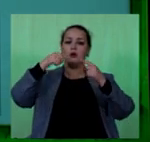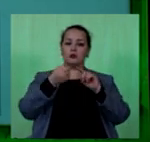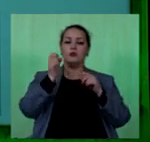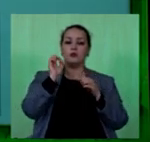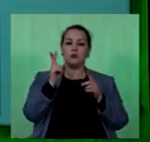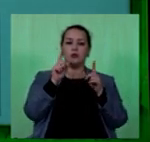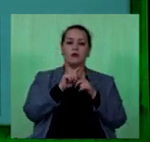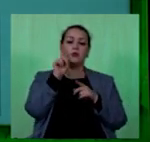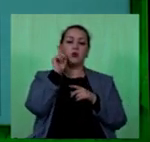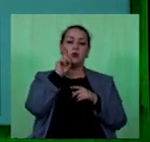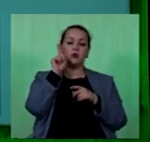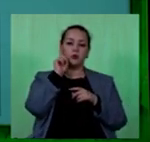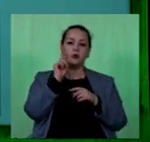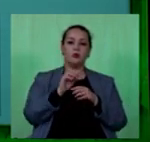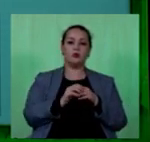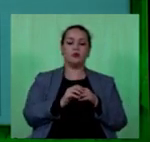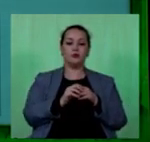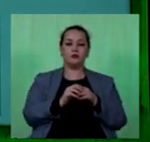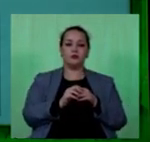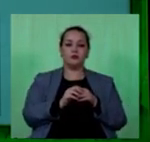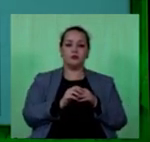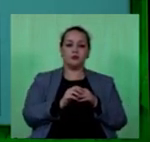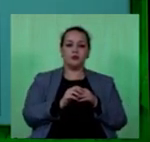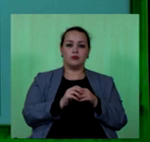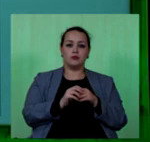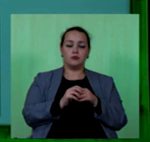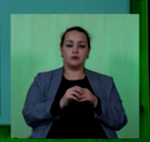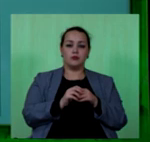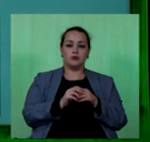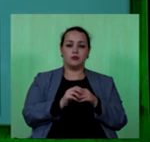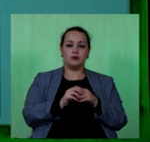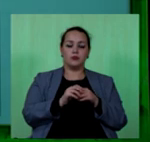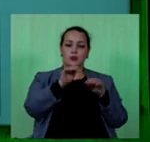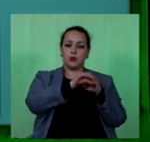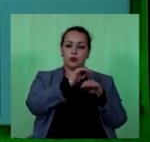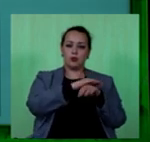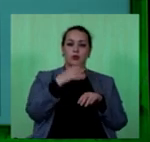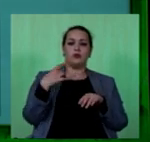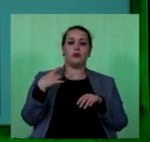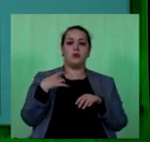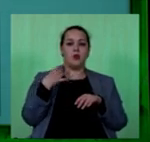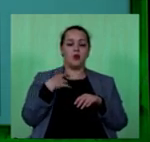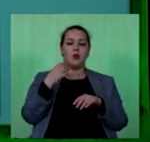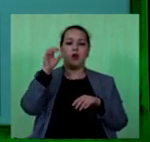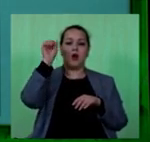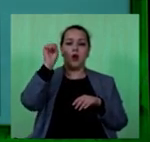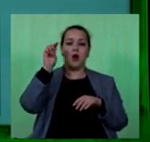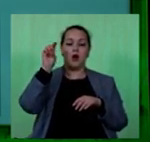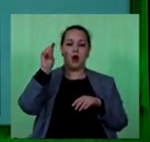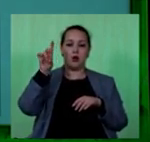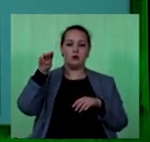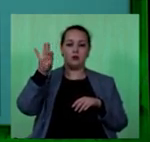белой вы готовы вспомним что такое антонимы антонимы ребята это слова